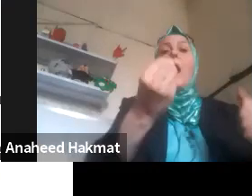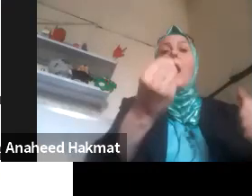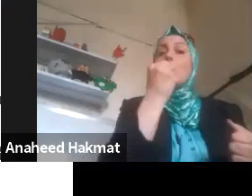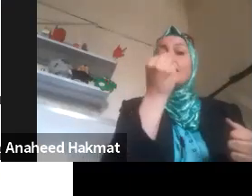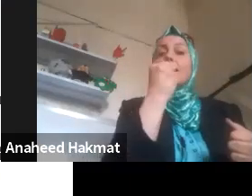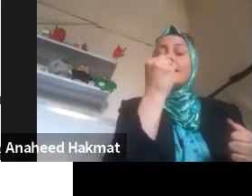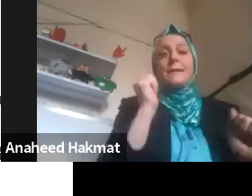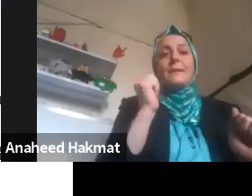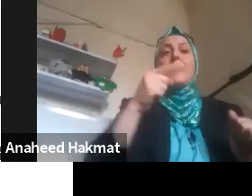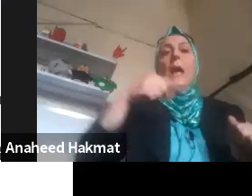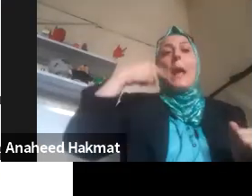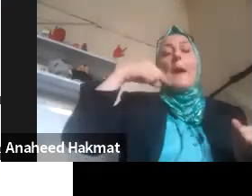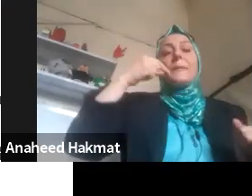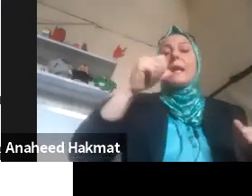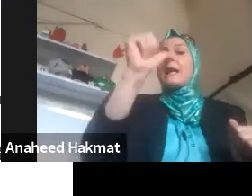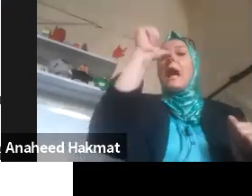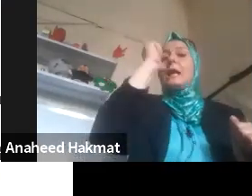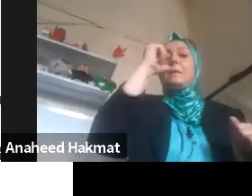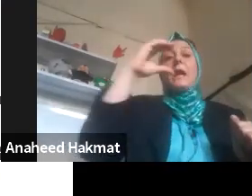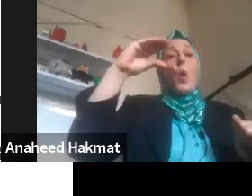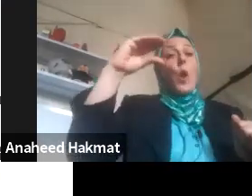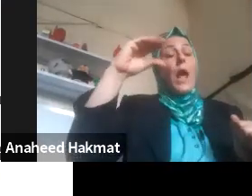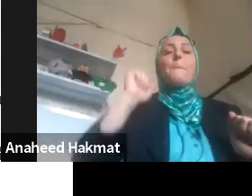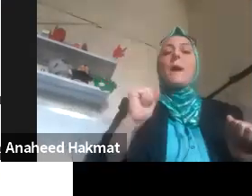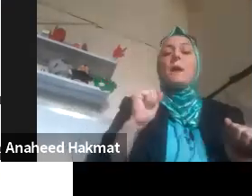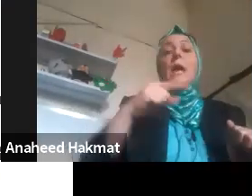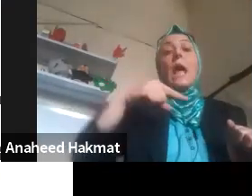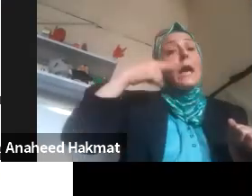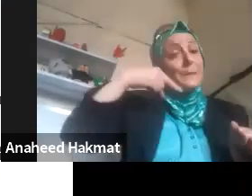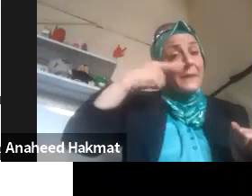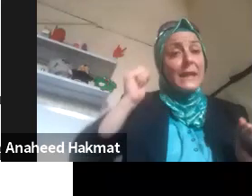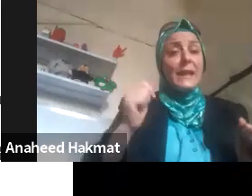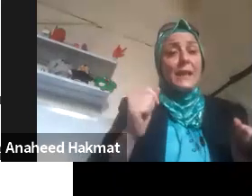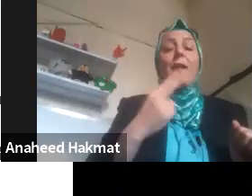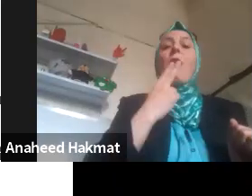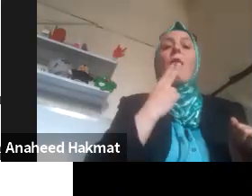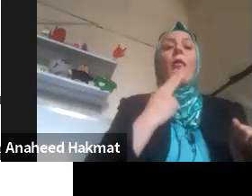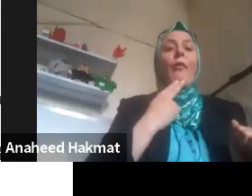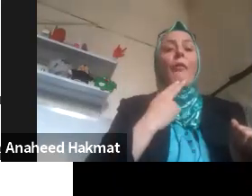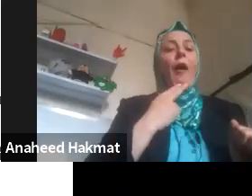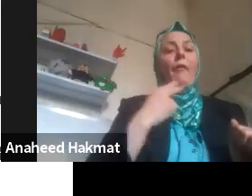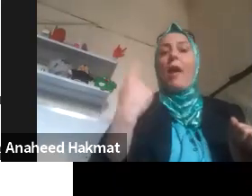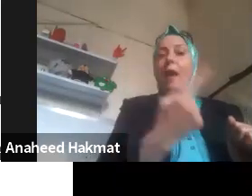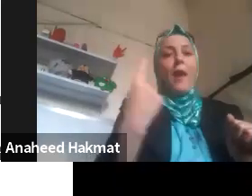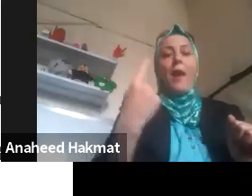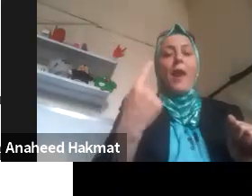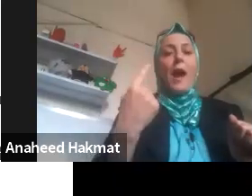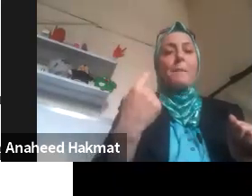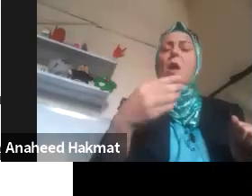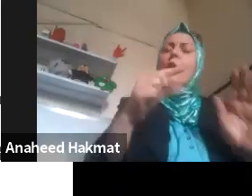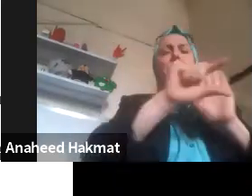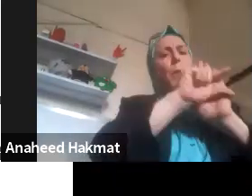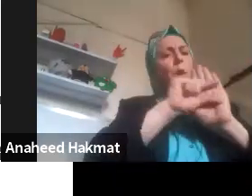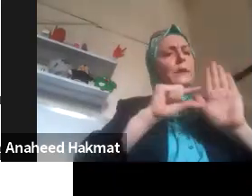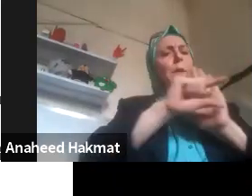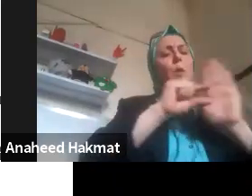الصحي، وبنحكي عن والنظافة العامة، وكمان تجي تحتيها كل قضايا المقاصف المدرسية. لا في